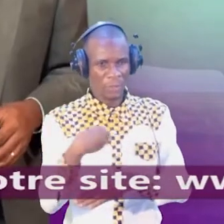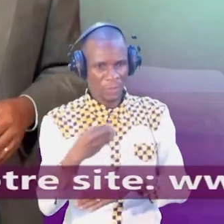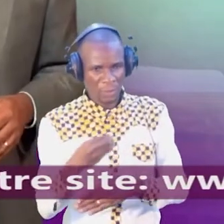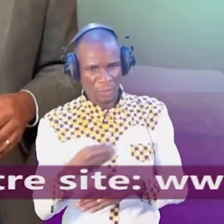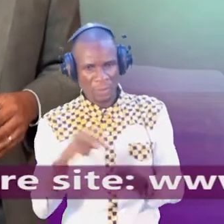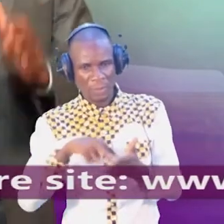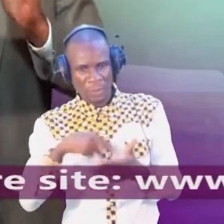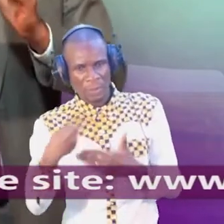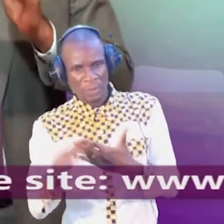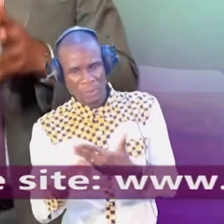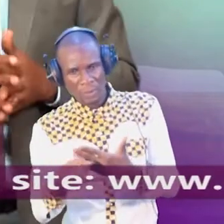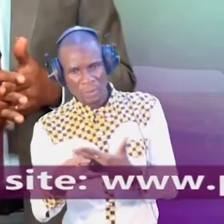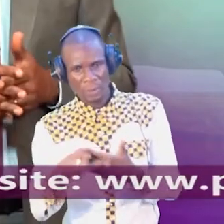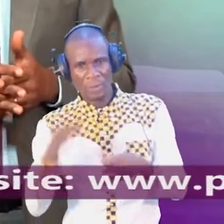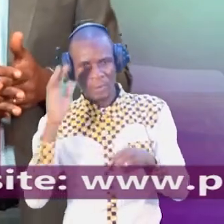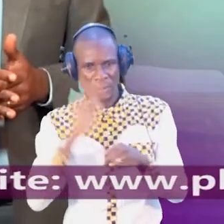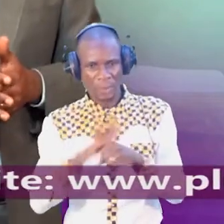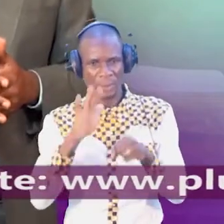bango tepona kosala yo nzambe alingi.